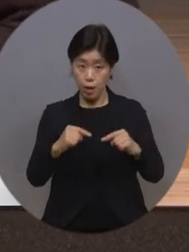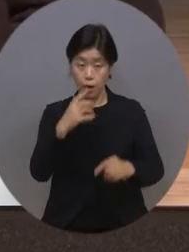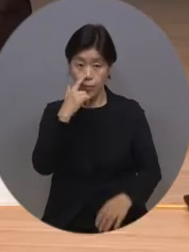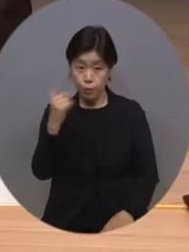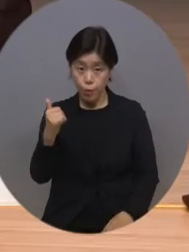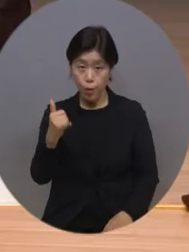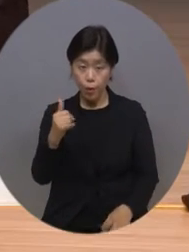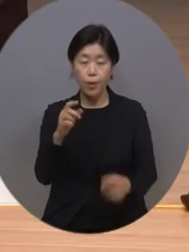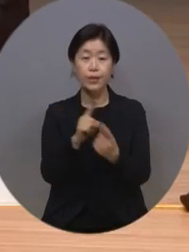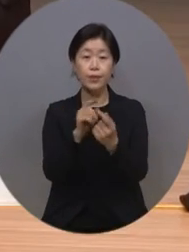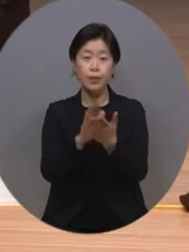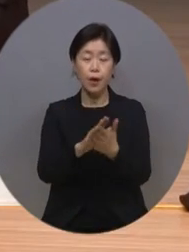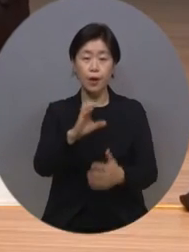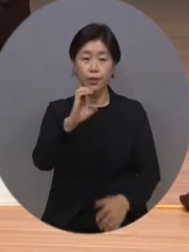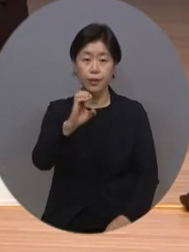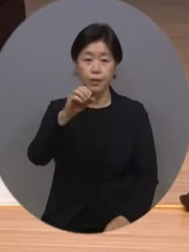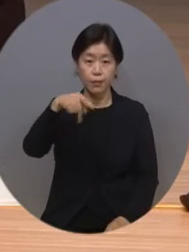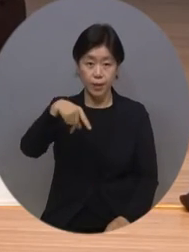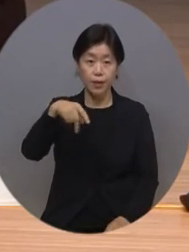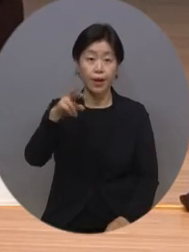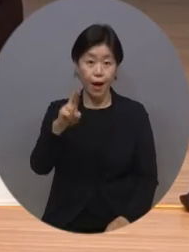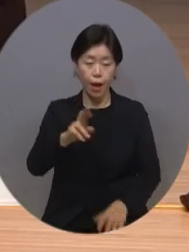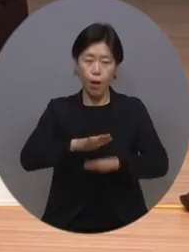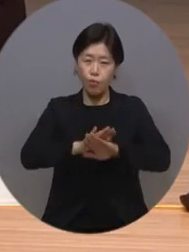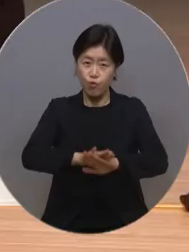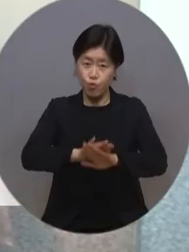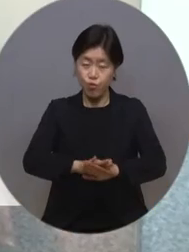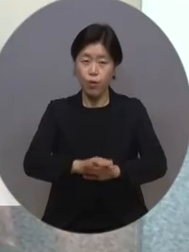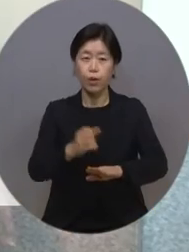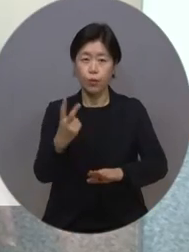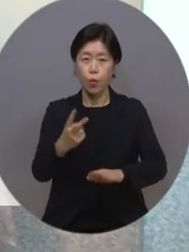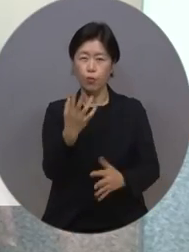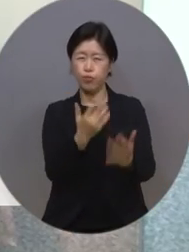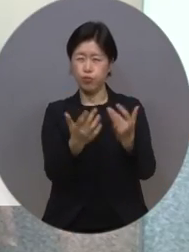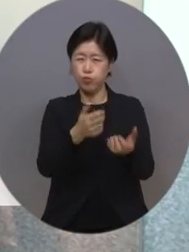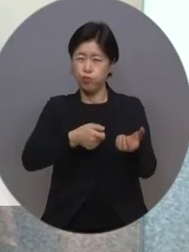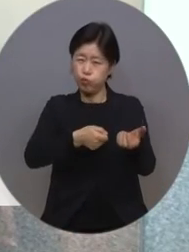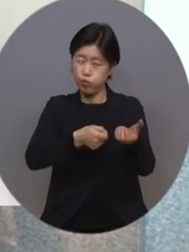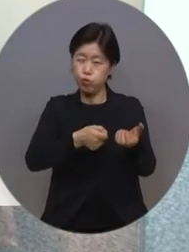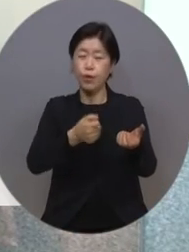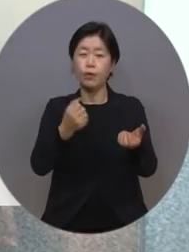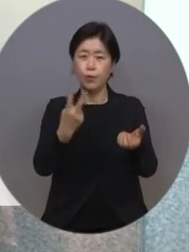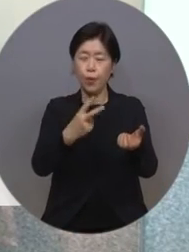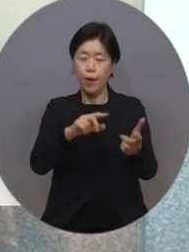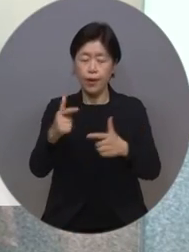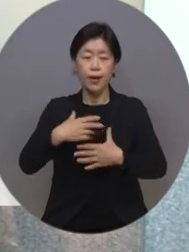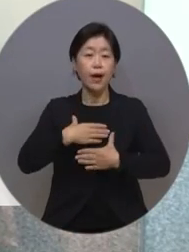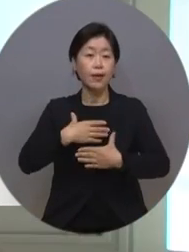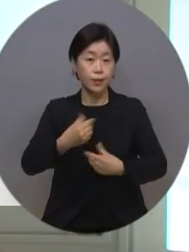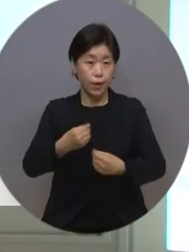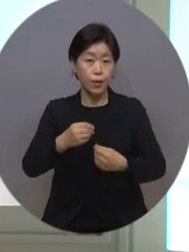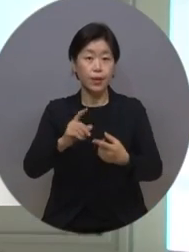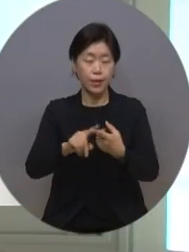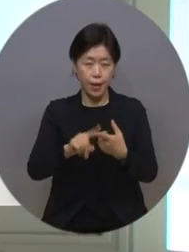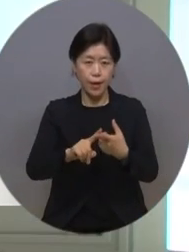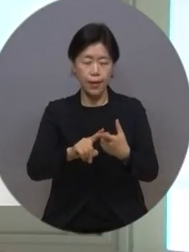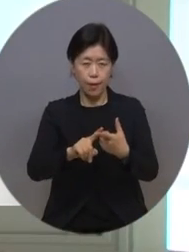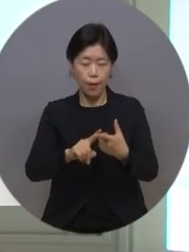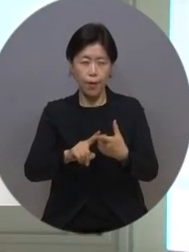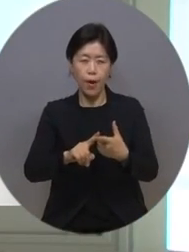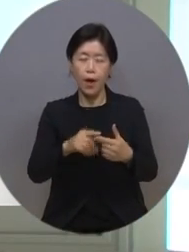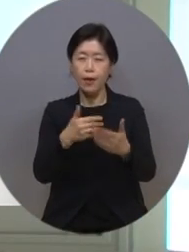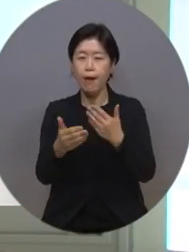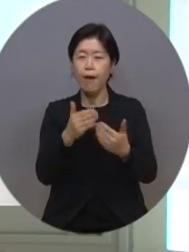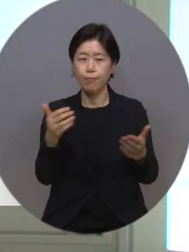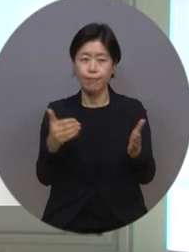학부모들이 CPR 심폐소생술을 비롯하여 화재 진압 체험과 VR을 기반한 안전 체험 및 시청각 자료 등을 통해